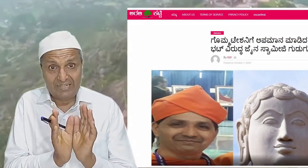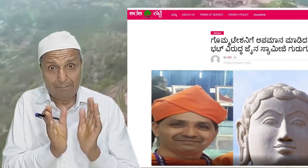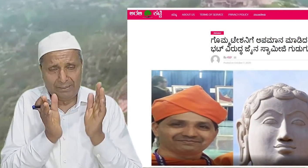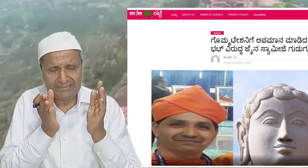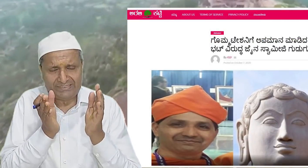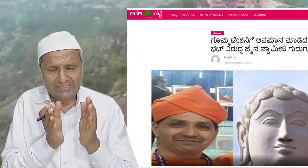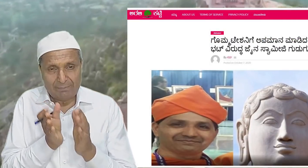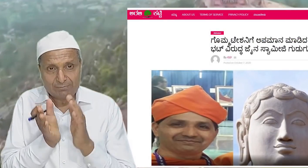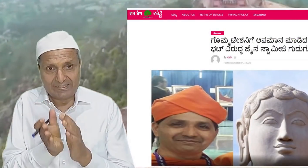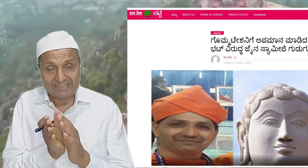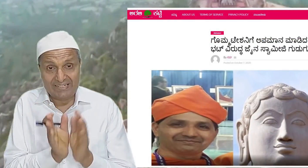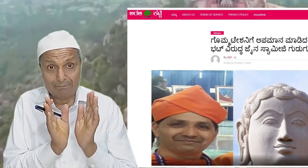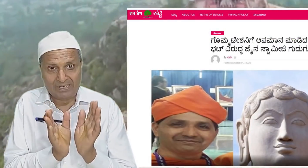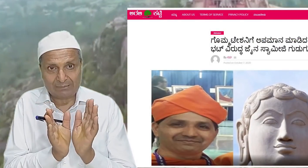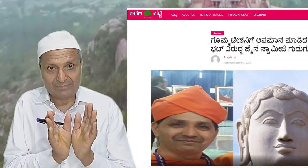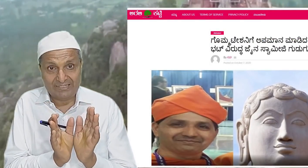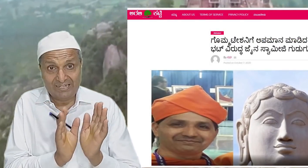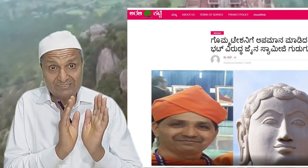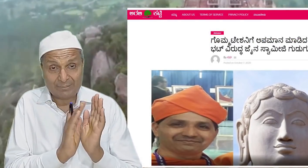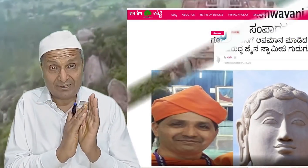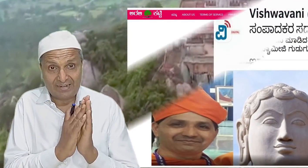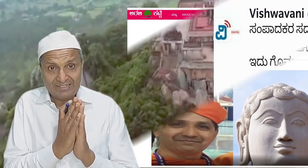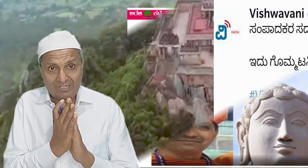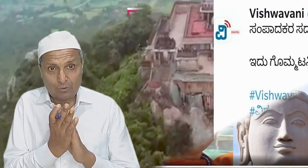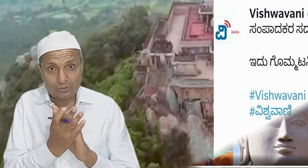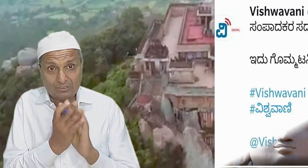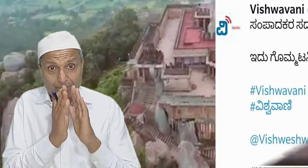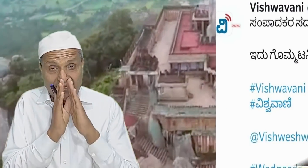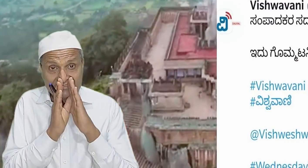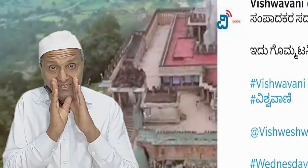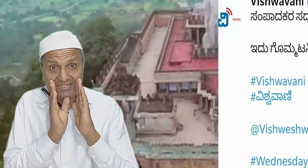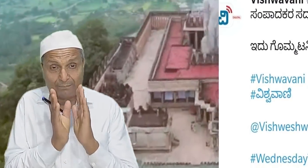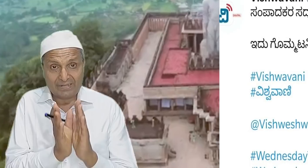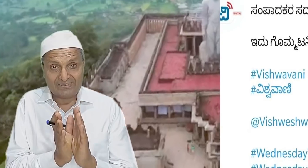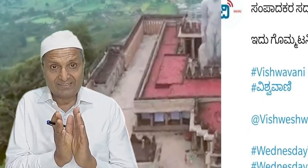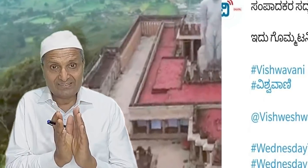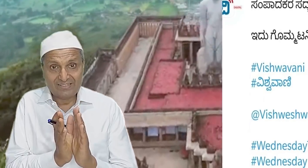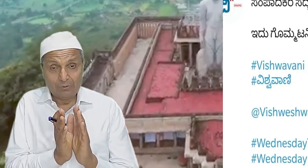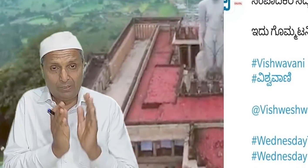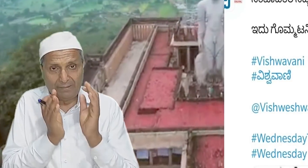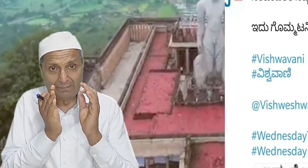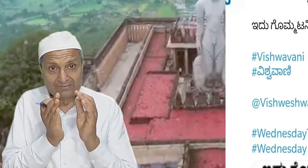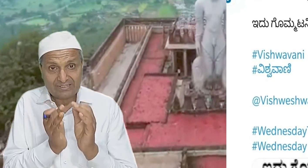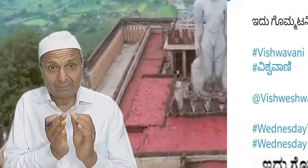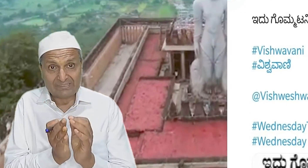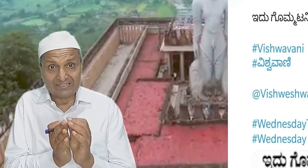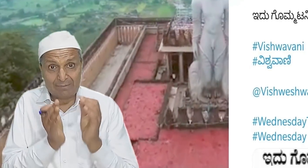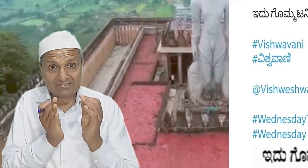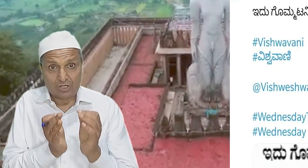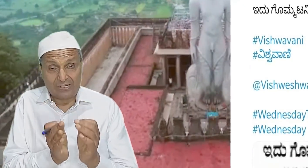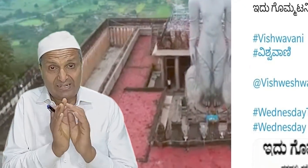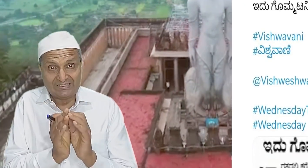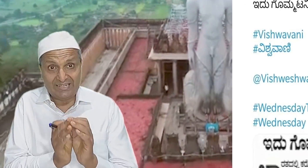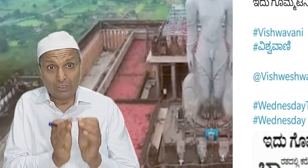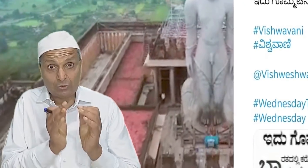टिप्पणी लिखी थी, भद्दी जन टिप्पणी इसमें करी थी। बात कब थी? जब कर्नाटक के लोग मास्क नहीं लगा पा रहे थे, उन्हें बार बार सरकार प्रशंसा करता,